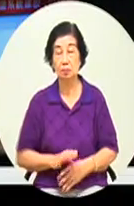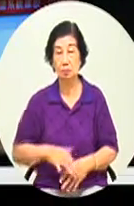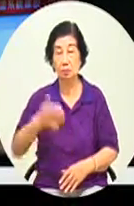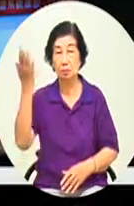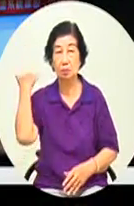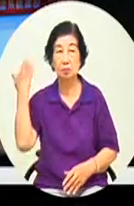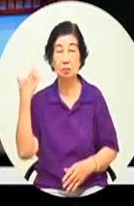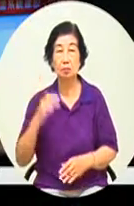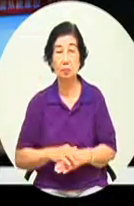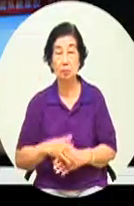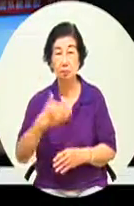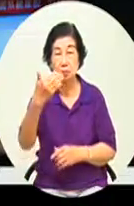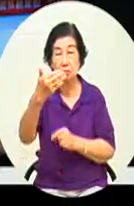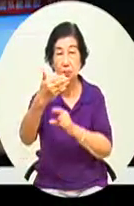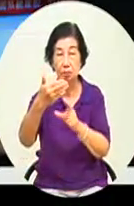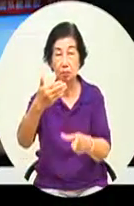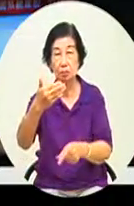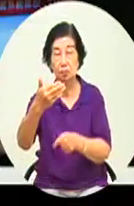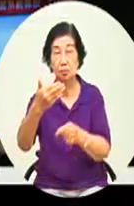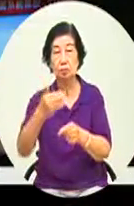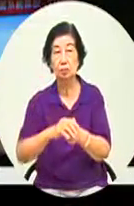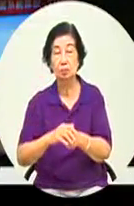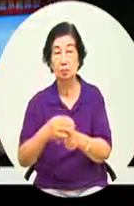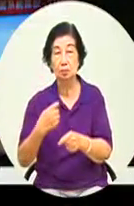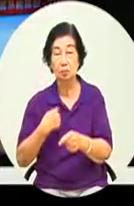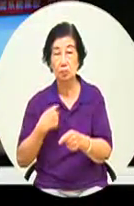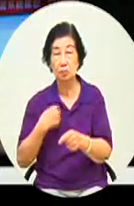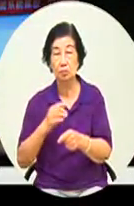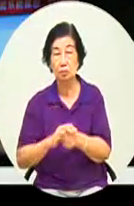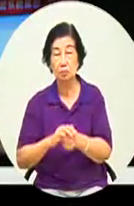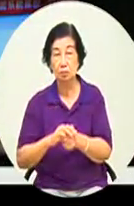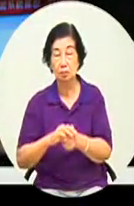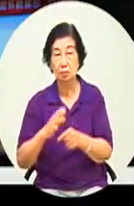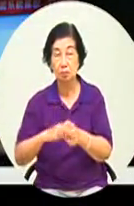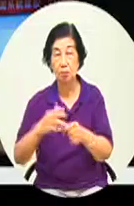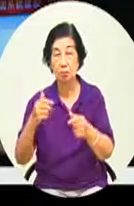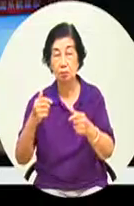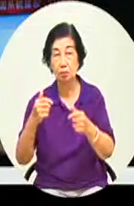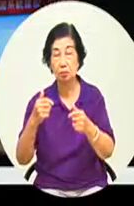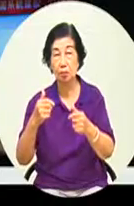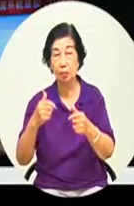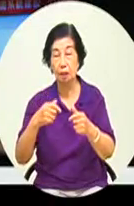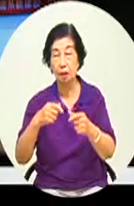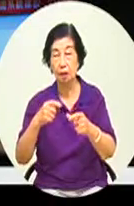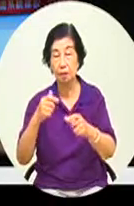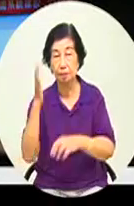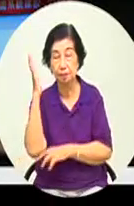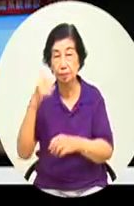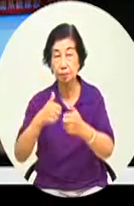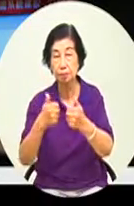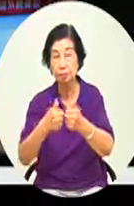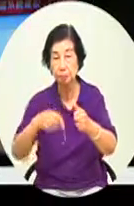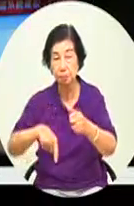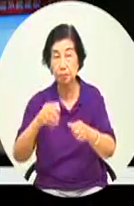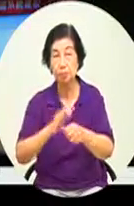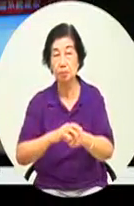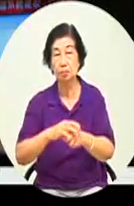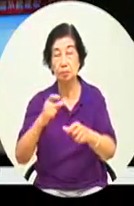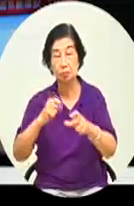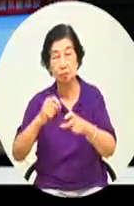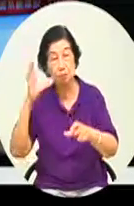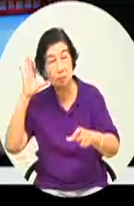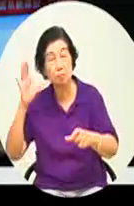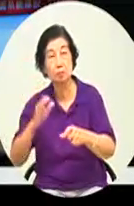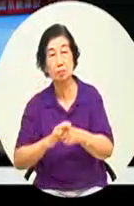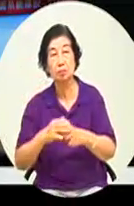哦，九月份哦，啊，本席也在我们市议会办一场公听会，捷运局也有列席